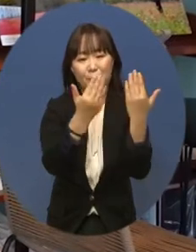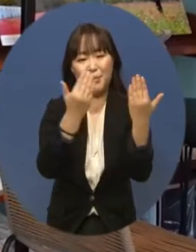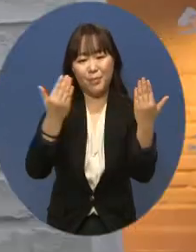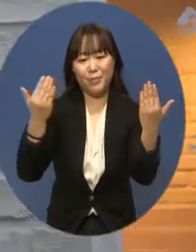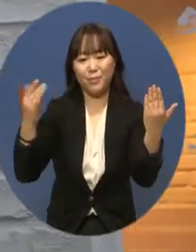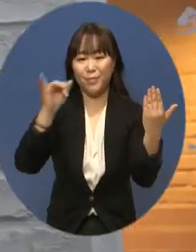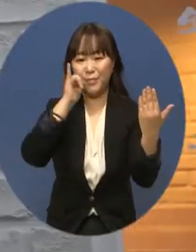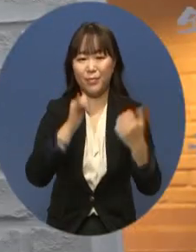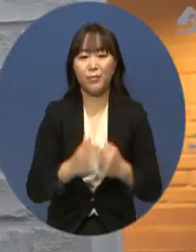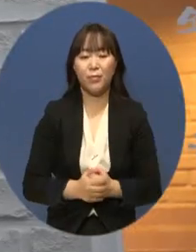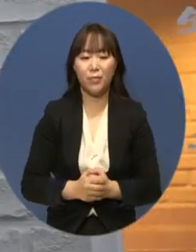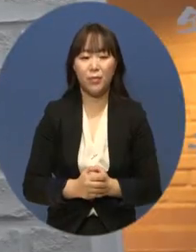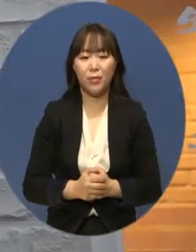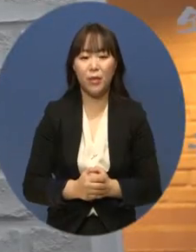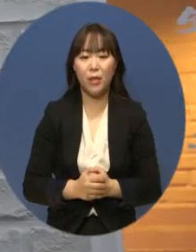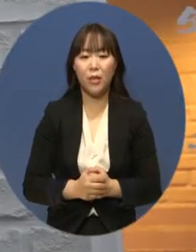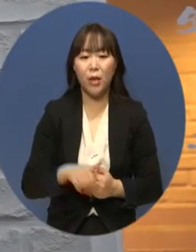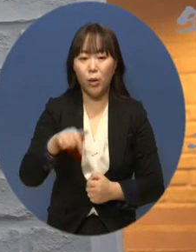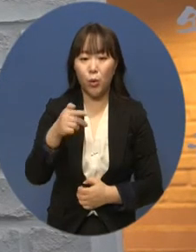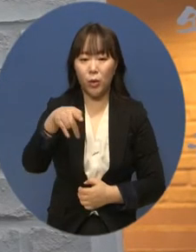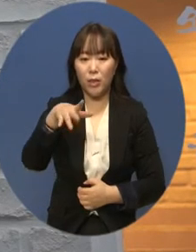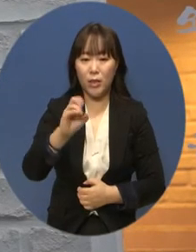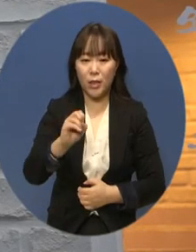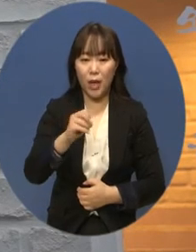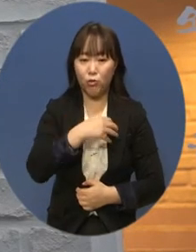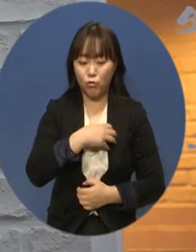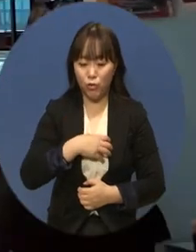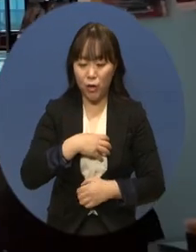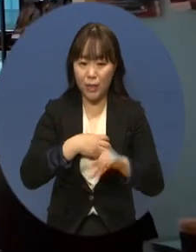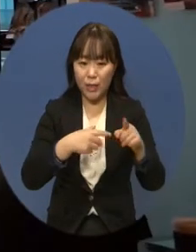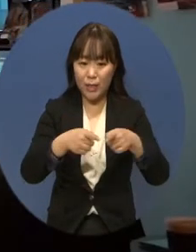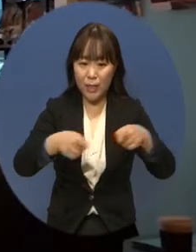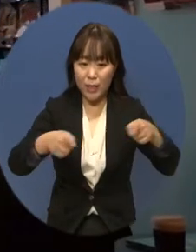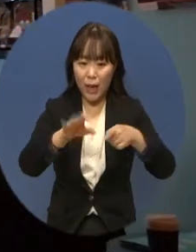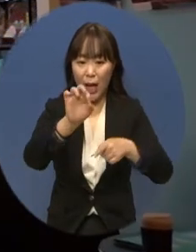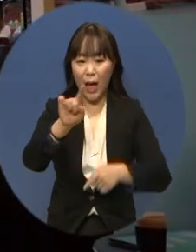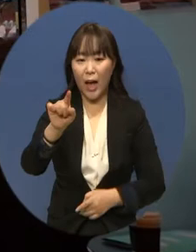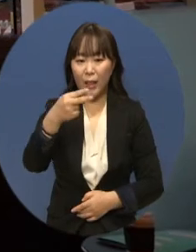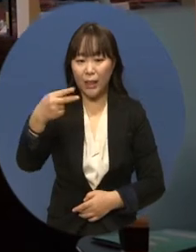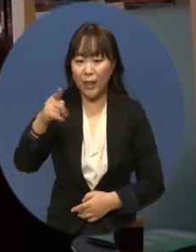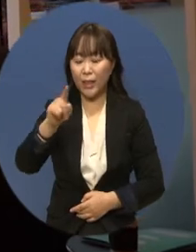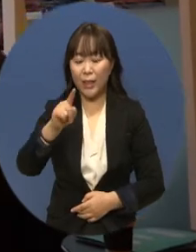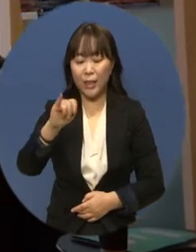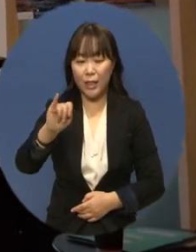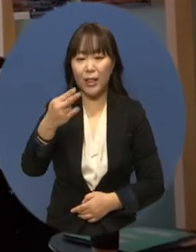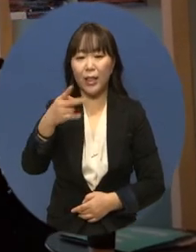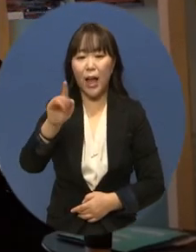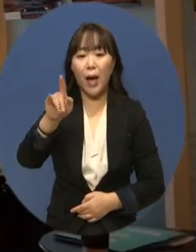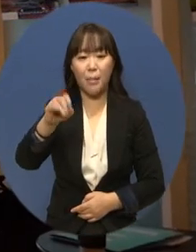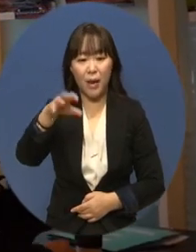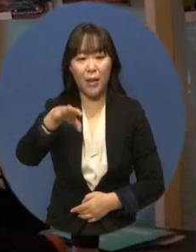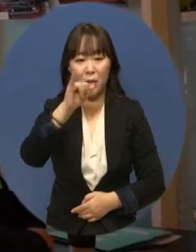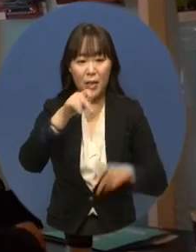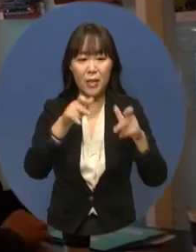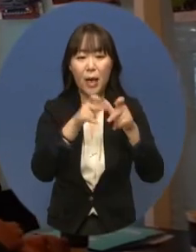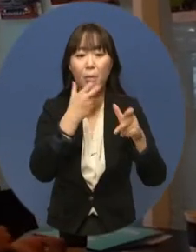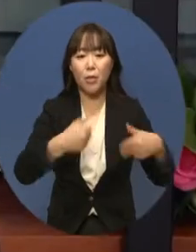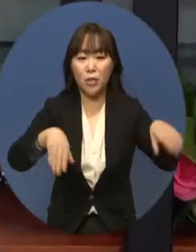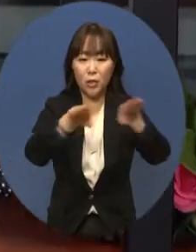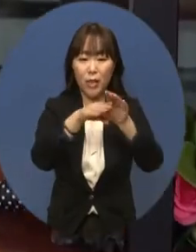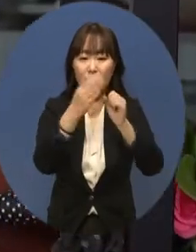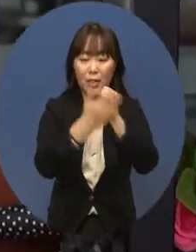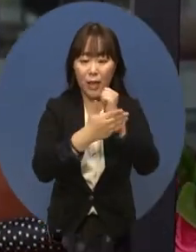있습니다. 작품은 고창군청 현관 1층 아띠다방에 전시돼 있으며 장애인복지관 사진교실